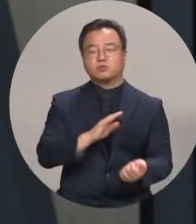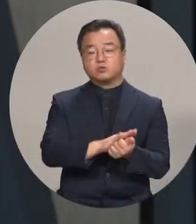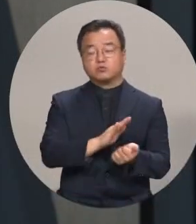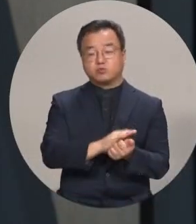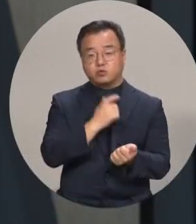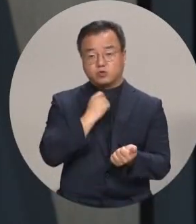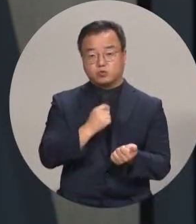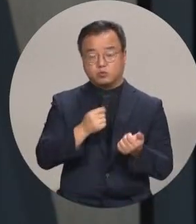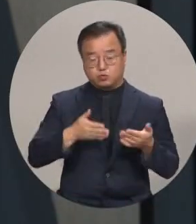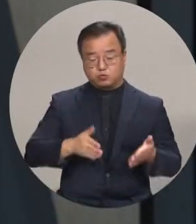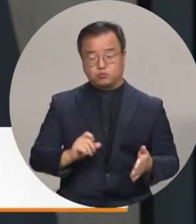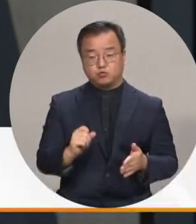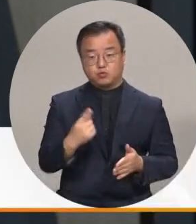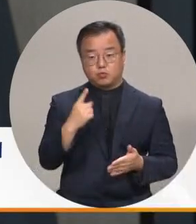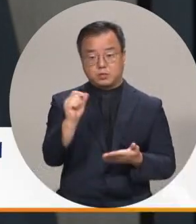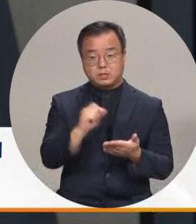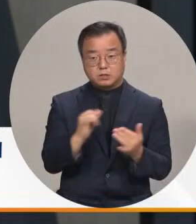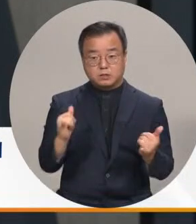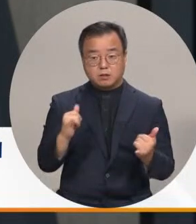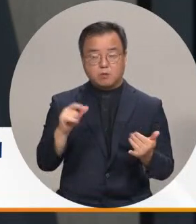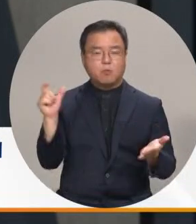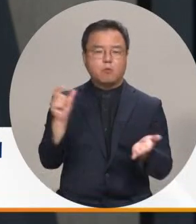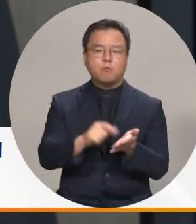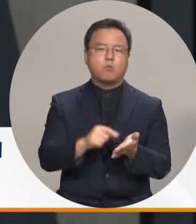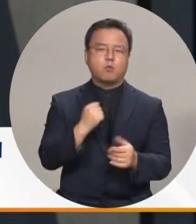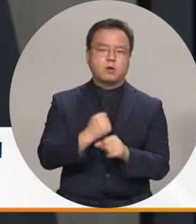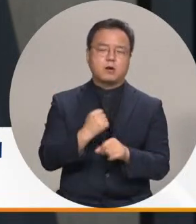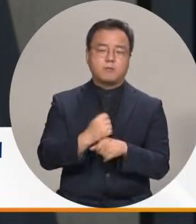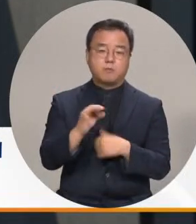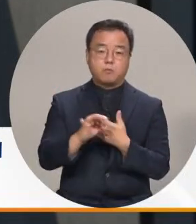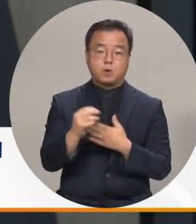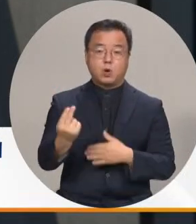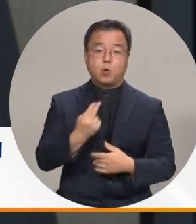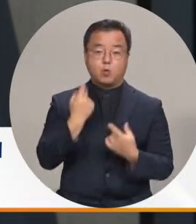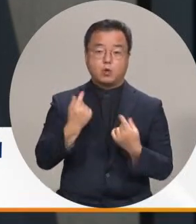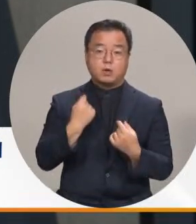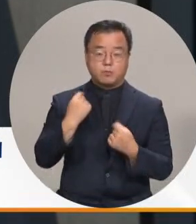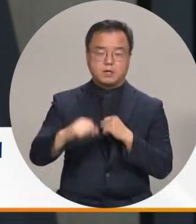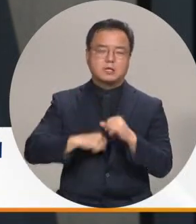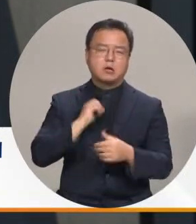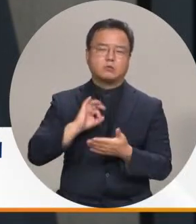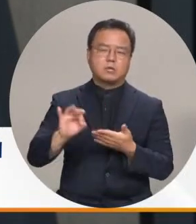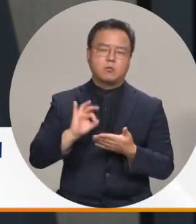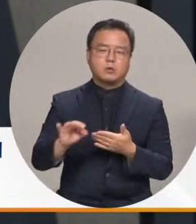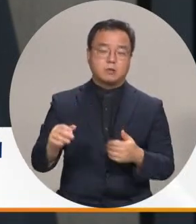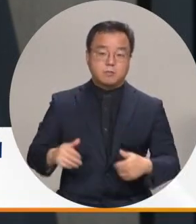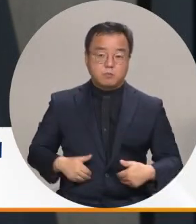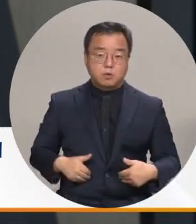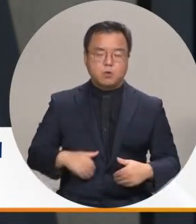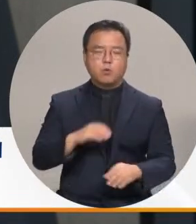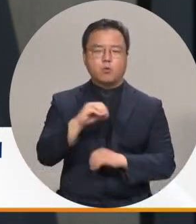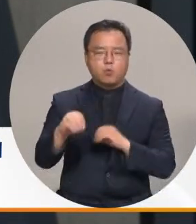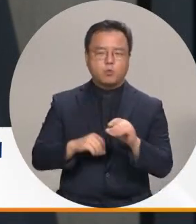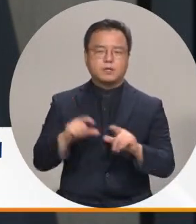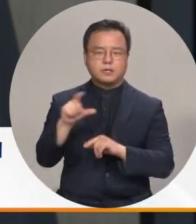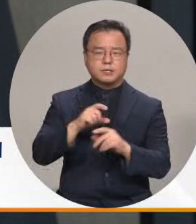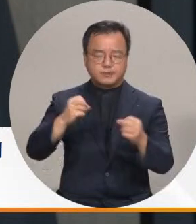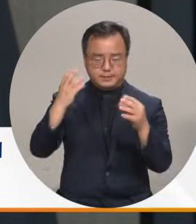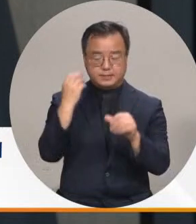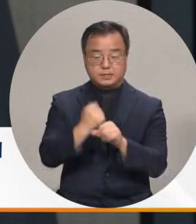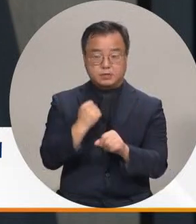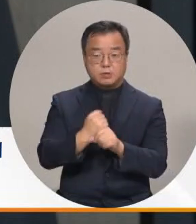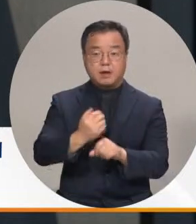저작자를 포기하기만 하면 어 공기처럼 자유롭게 이용이 되어야 한다 그래야 오히려 더 많은 창조가